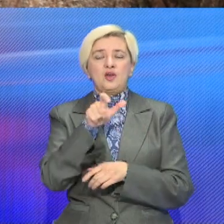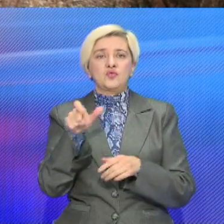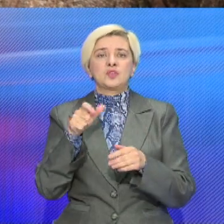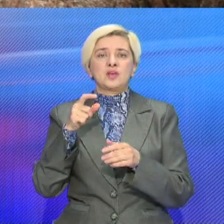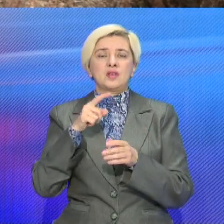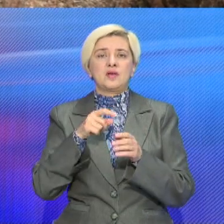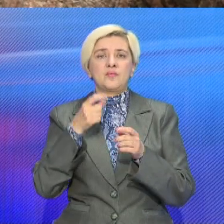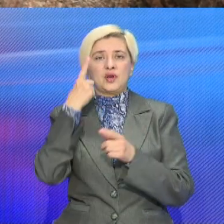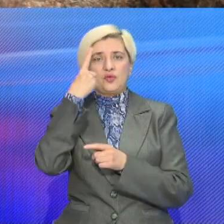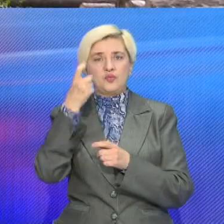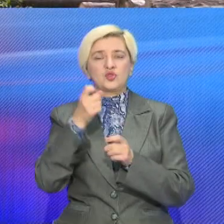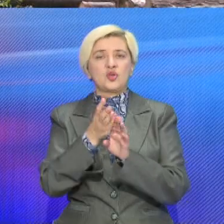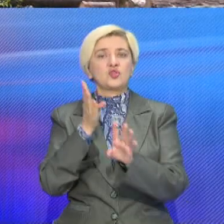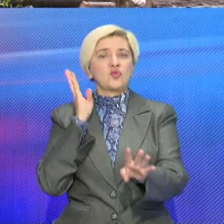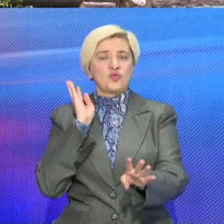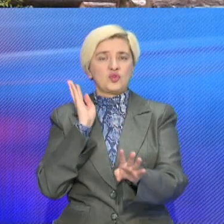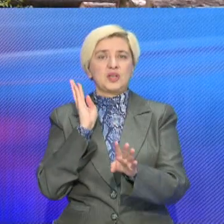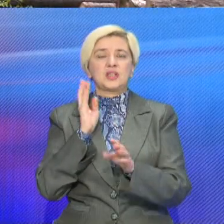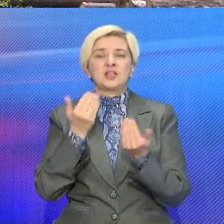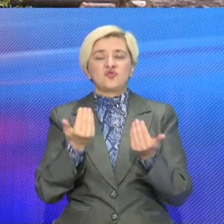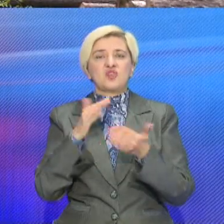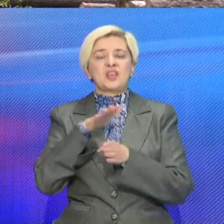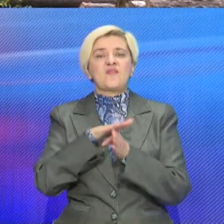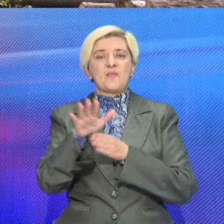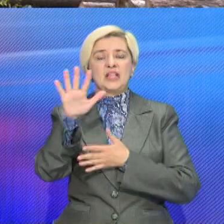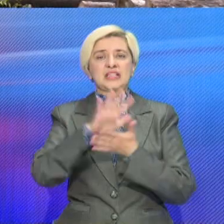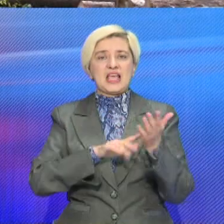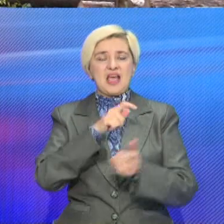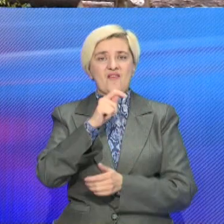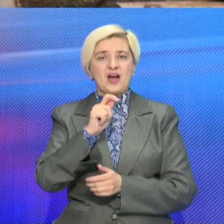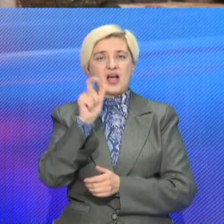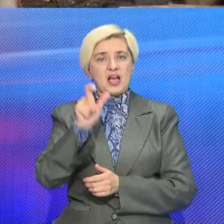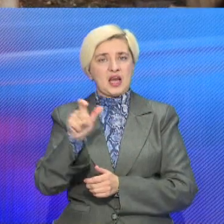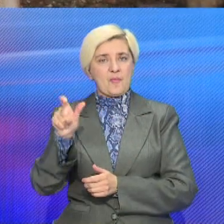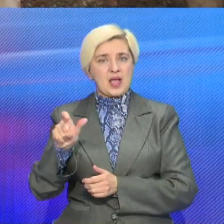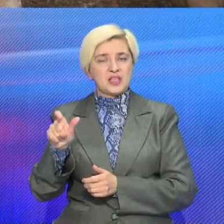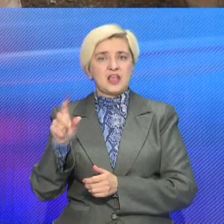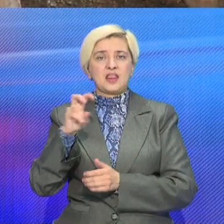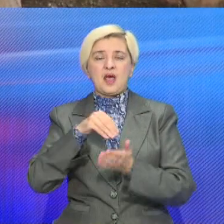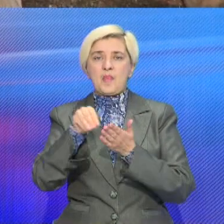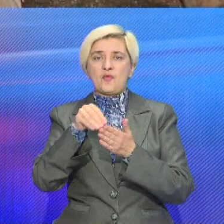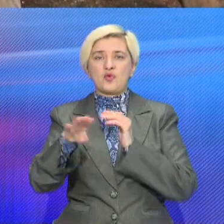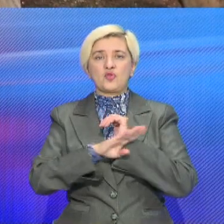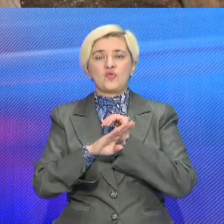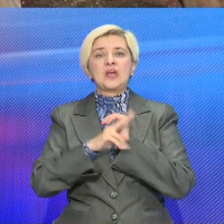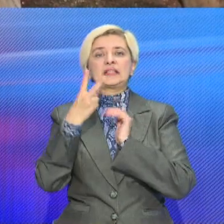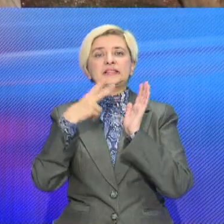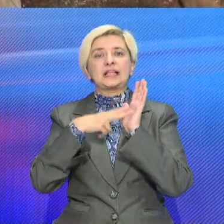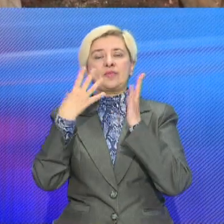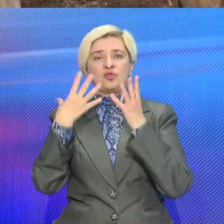долгие черги. До прикладу, зараз на выконании заявок громадян на набыцё дров идзе не больш за 7